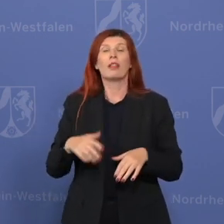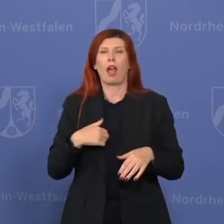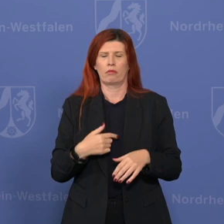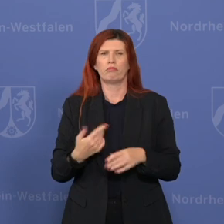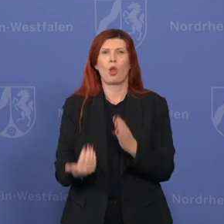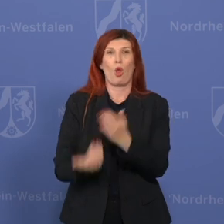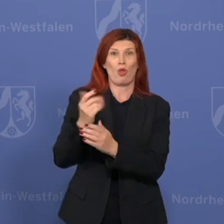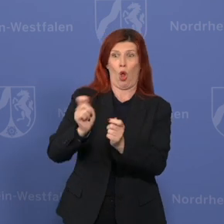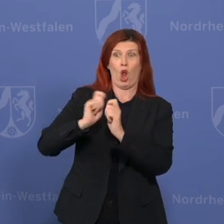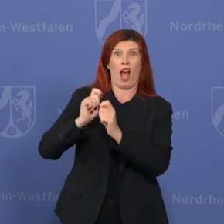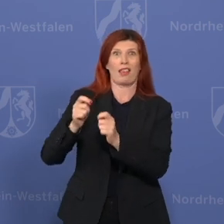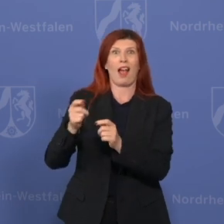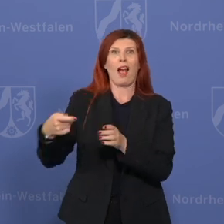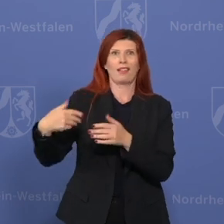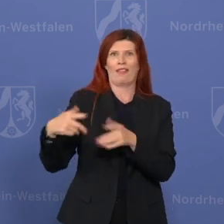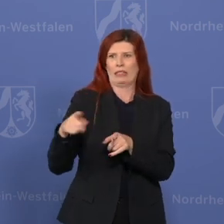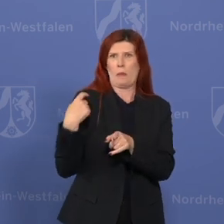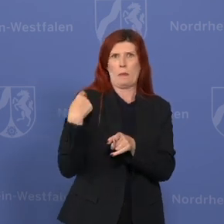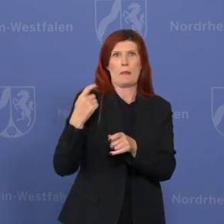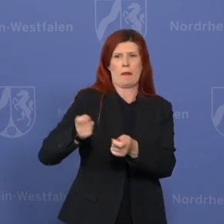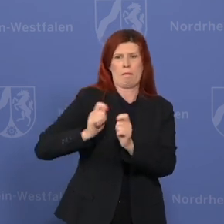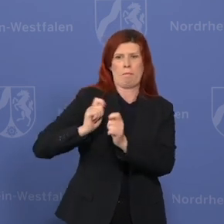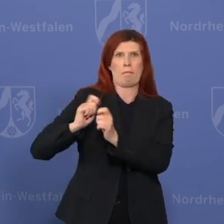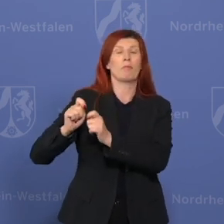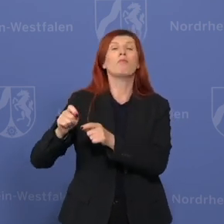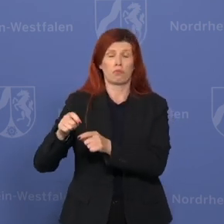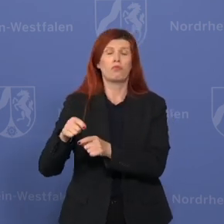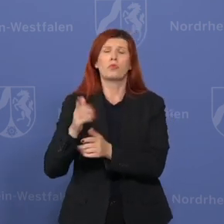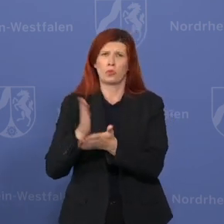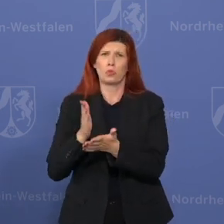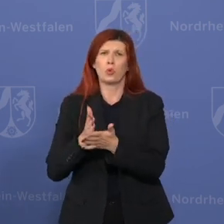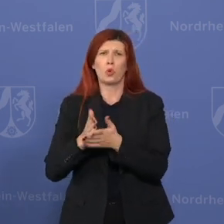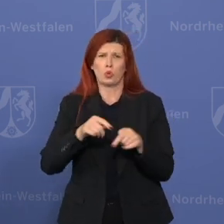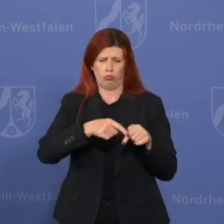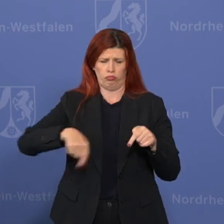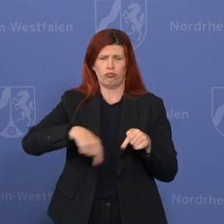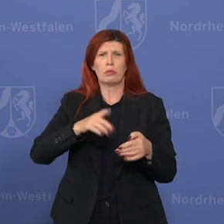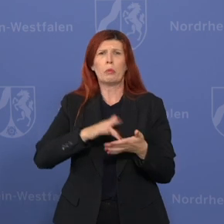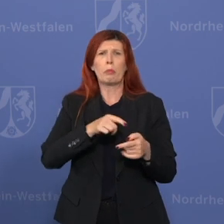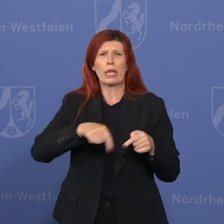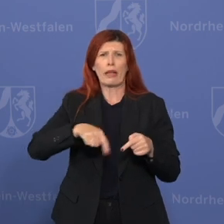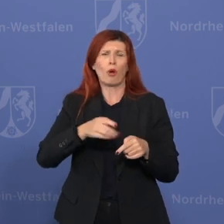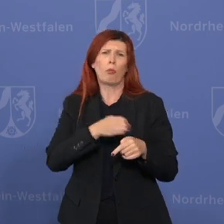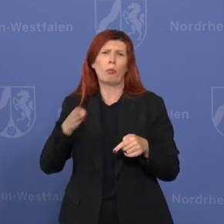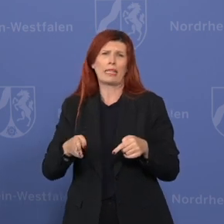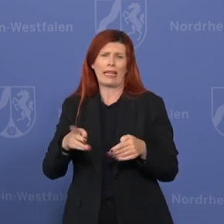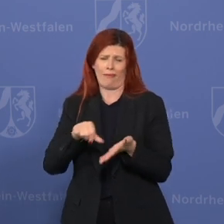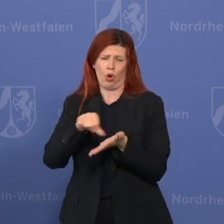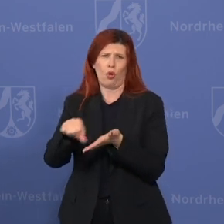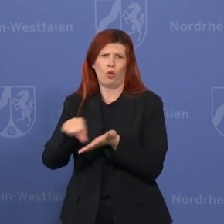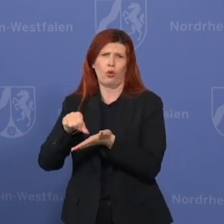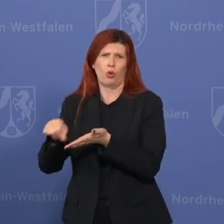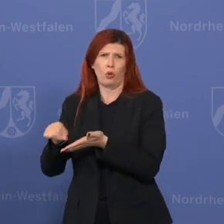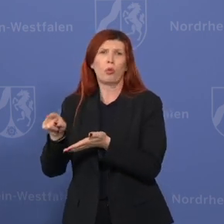mit drin, die wir, wenn es geht, Mitte, Ende dieser Woche noch zur Auszahlung bereits bringen wollen. Werden also